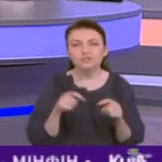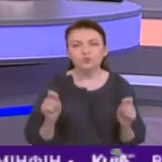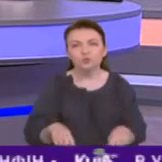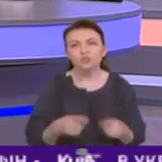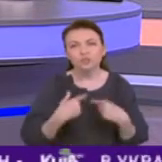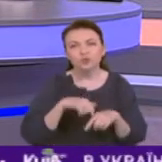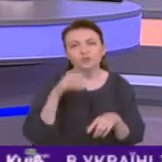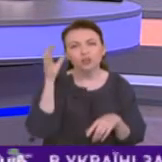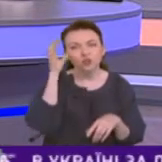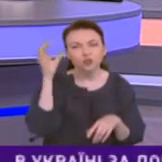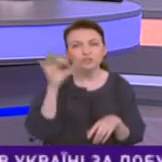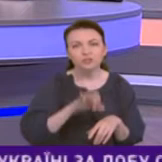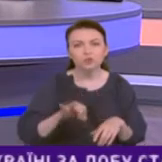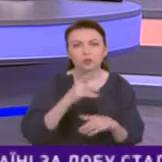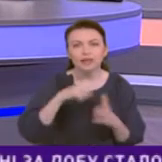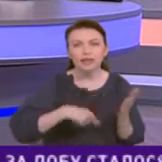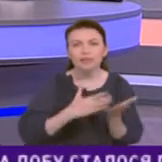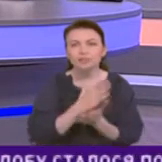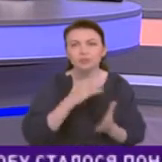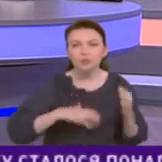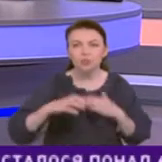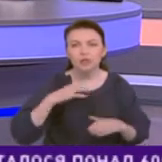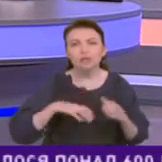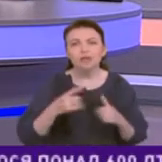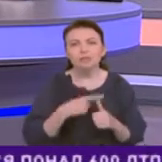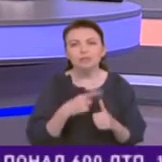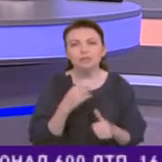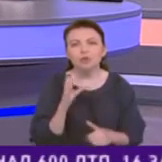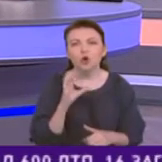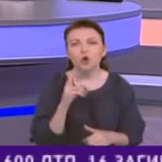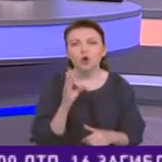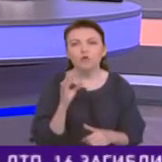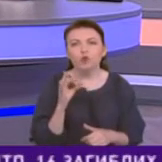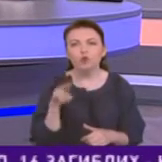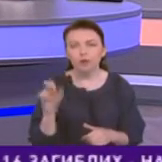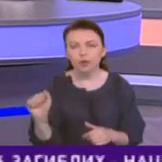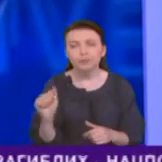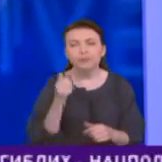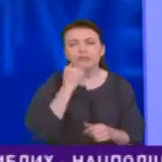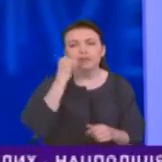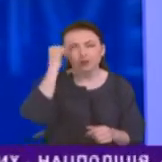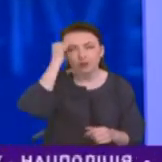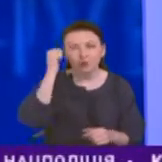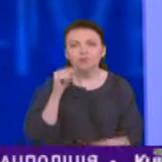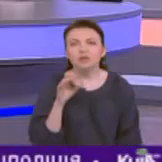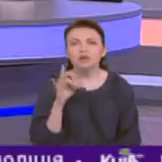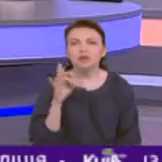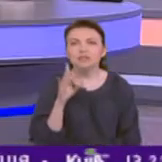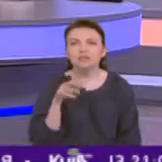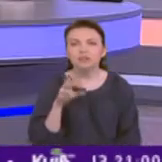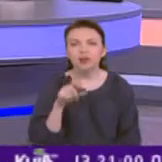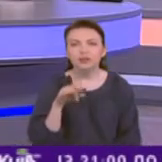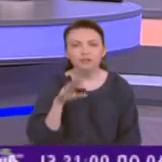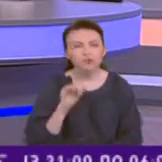філософії і історії релігії Інституту філософії імені Сковороди. Пані Людмила, як завжди, дякую, дякую дуже. Ну, Ростислав Мартинюк, це